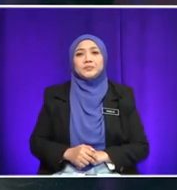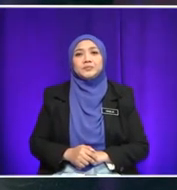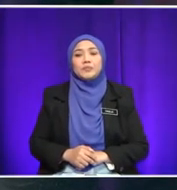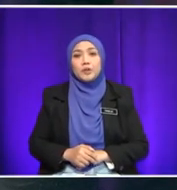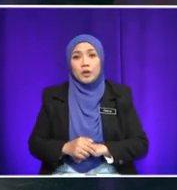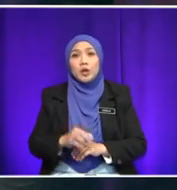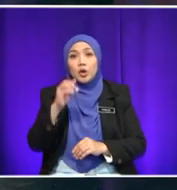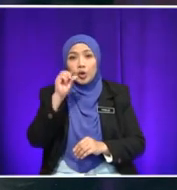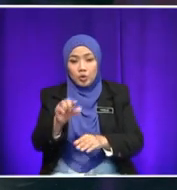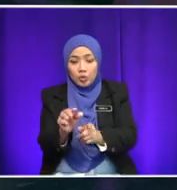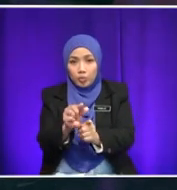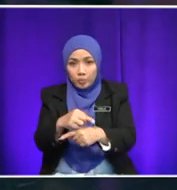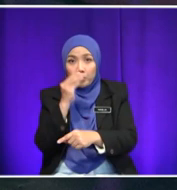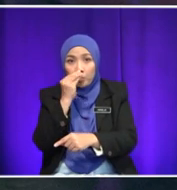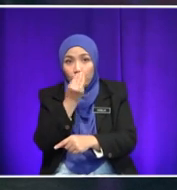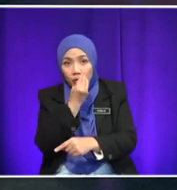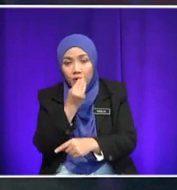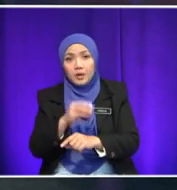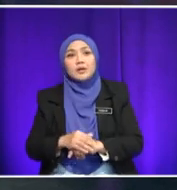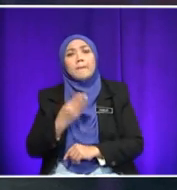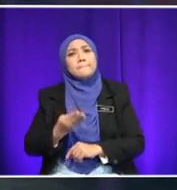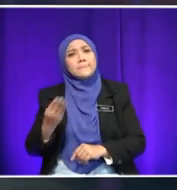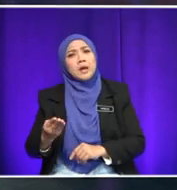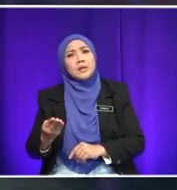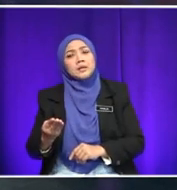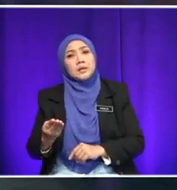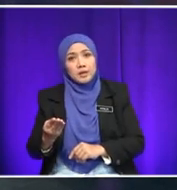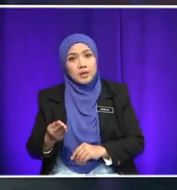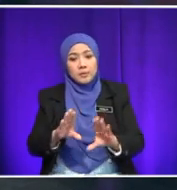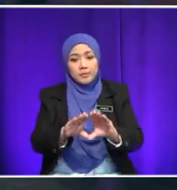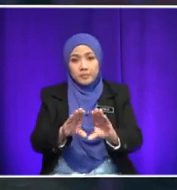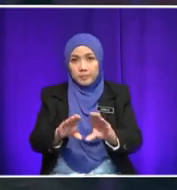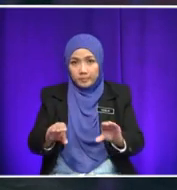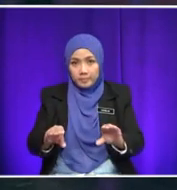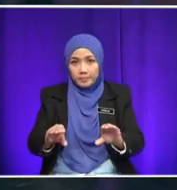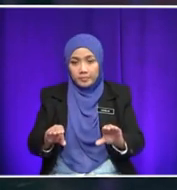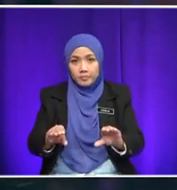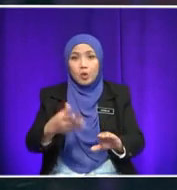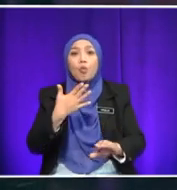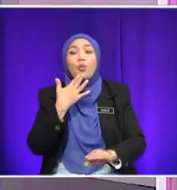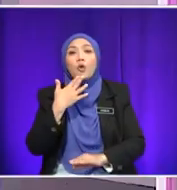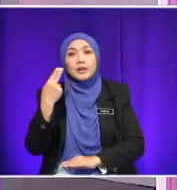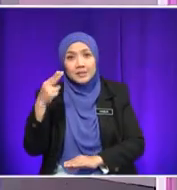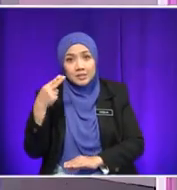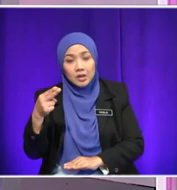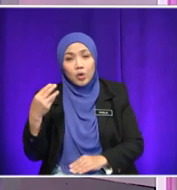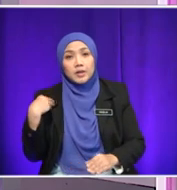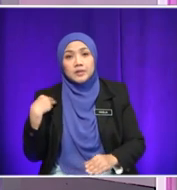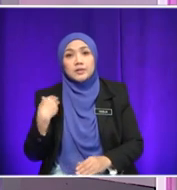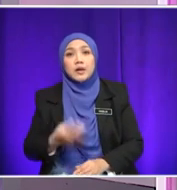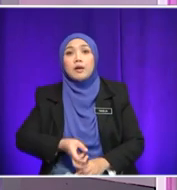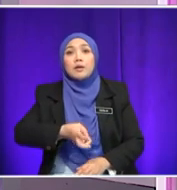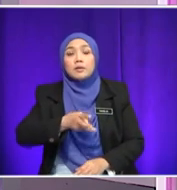bahan bunga bahannya pula ialah span di ini ada spank kering ada span basah